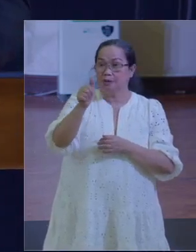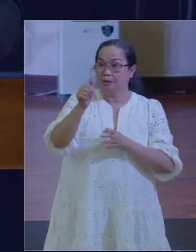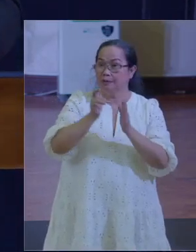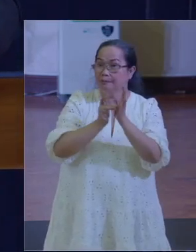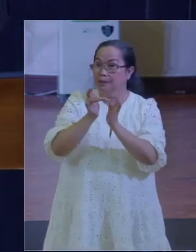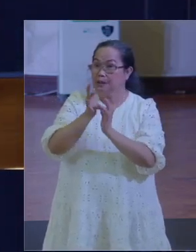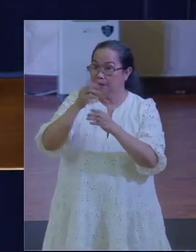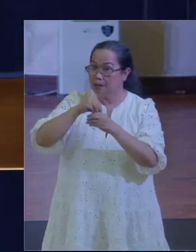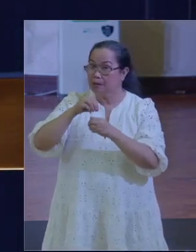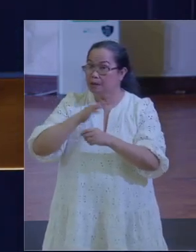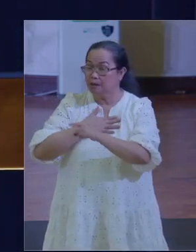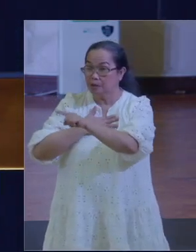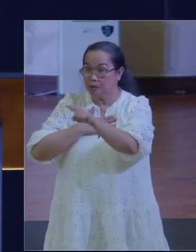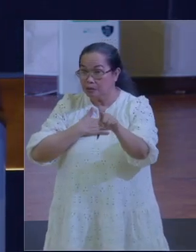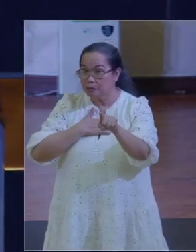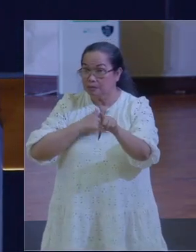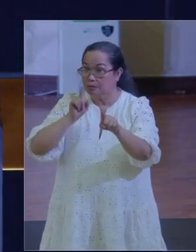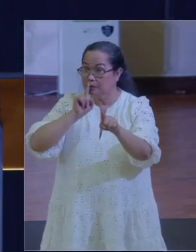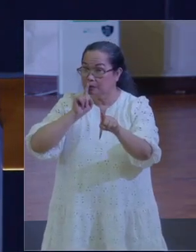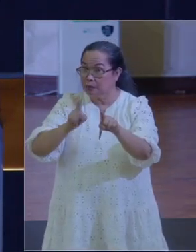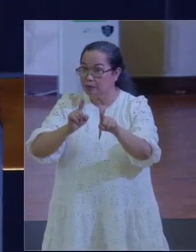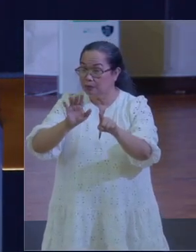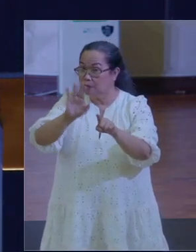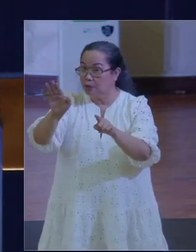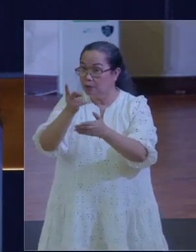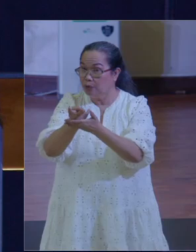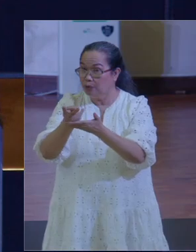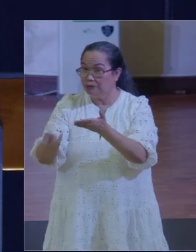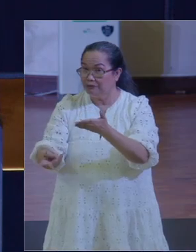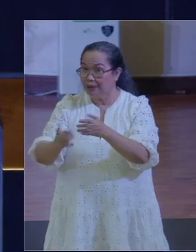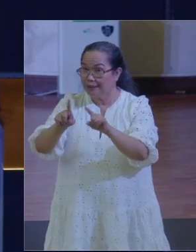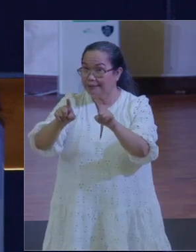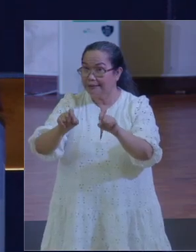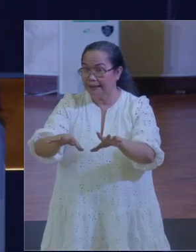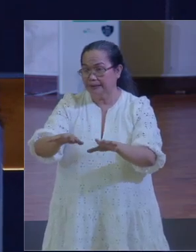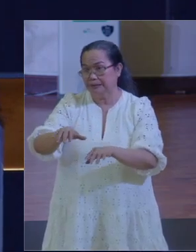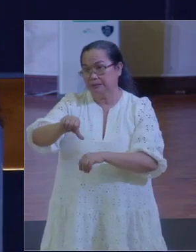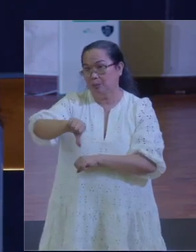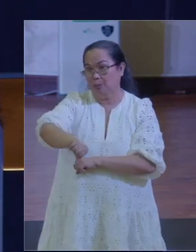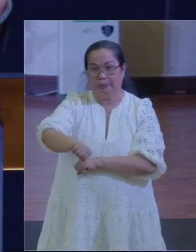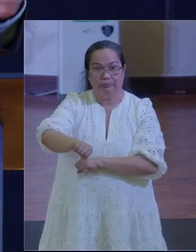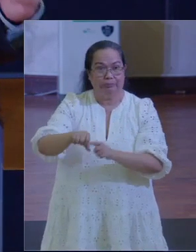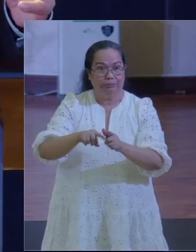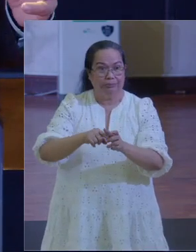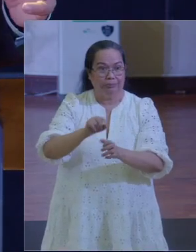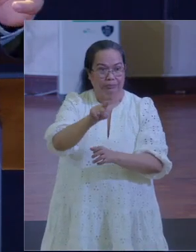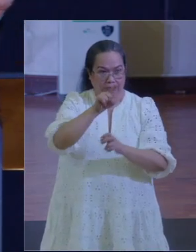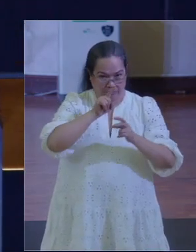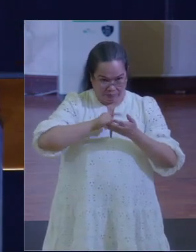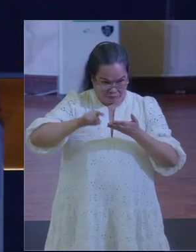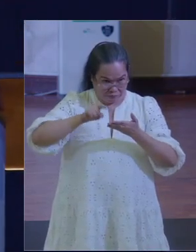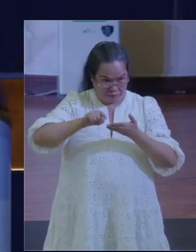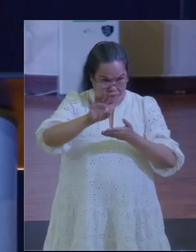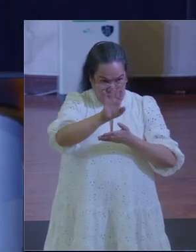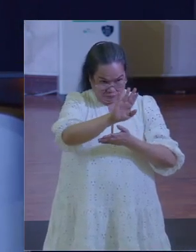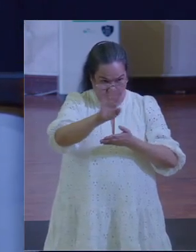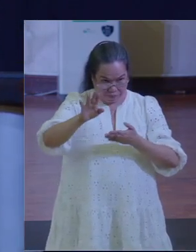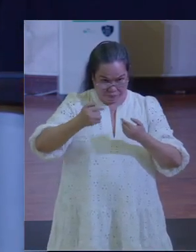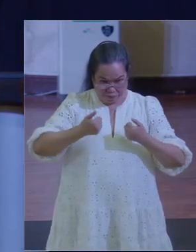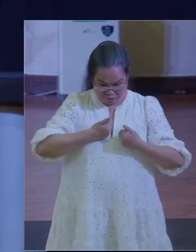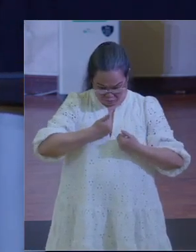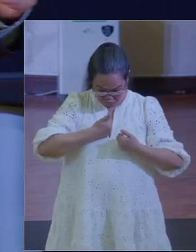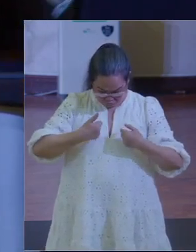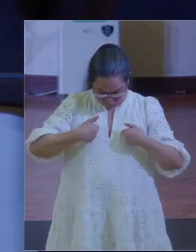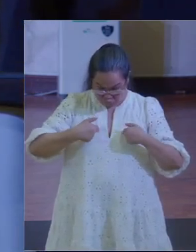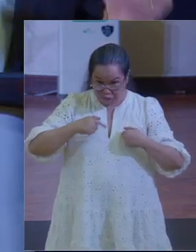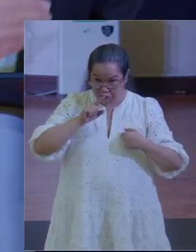is in you, unless indeed you fail to meet the test? So suriin ninyo ang inyong sarili upang makita kung